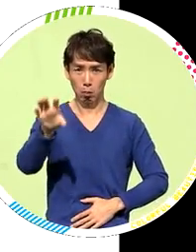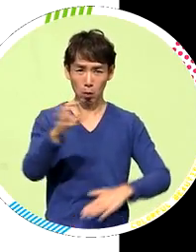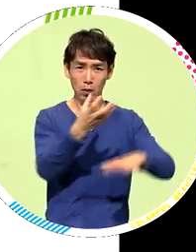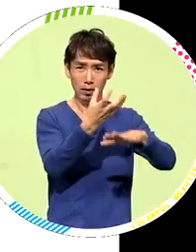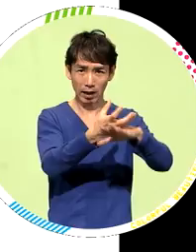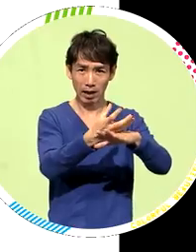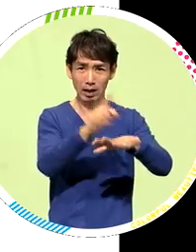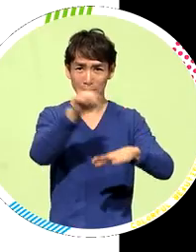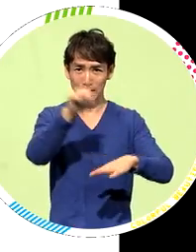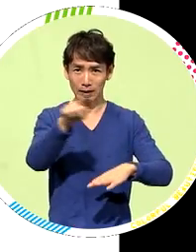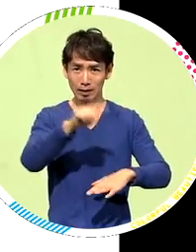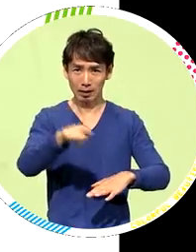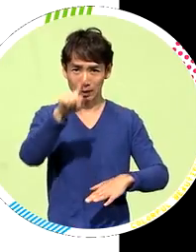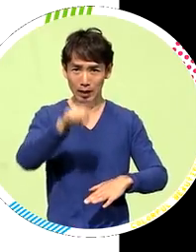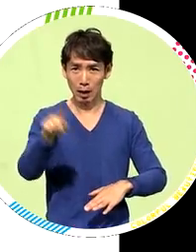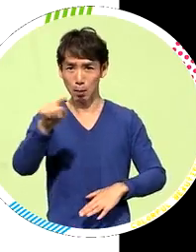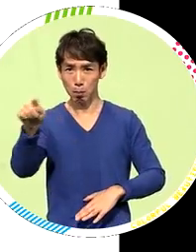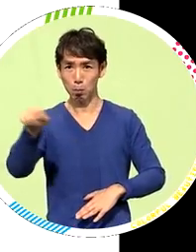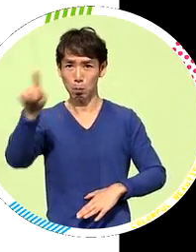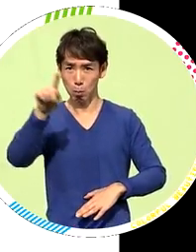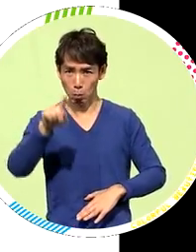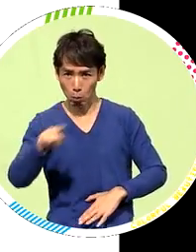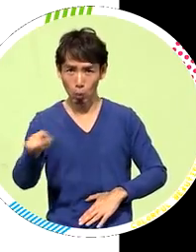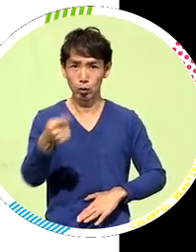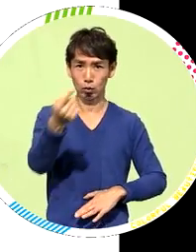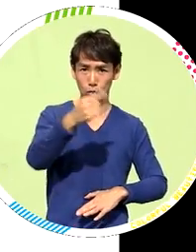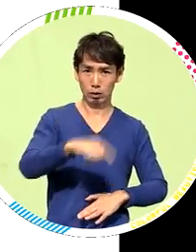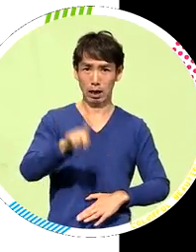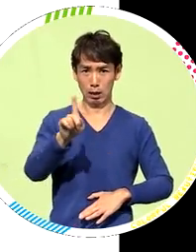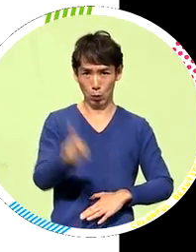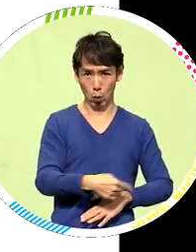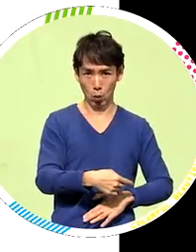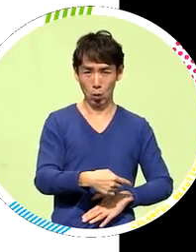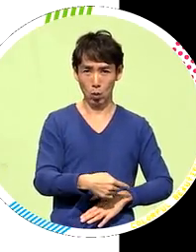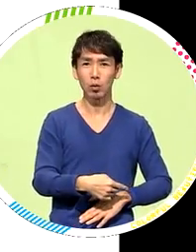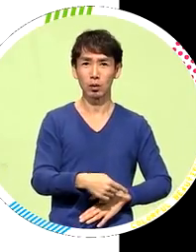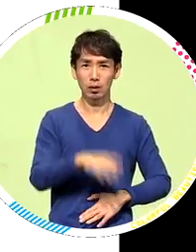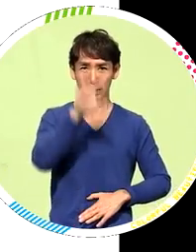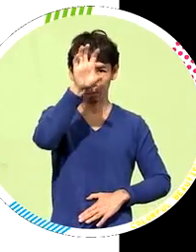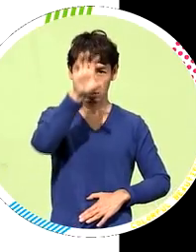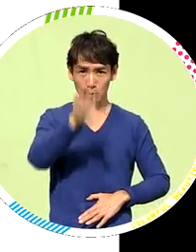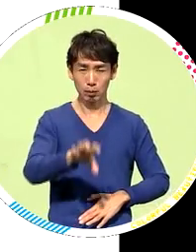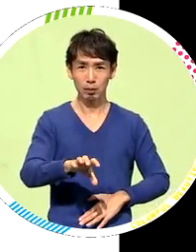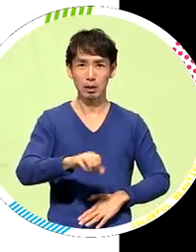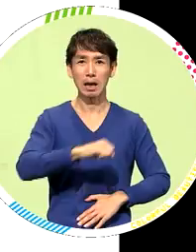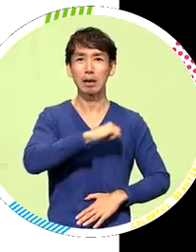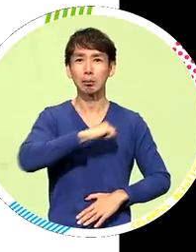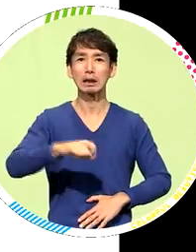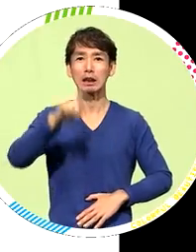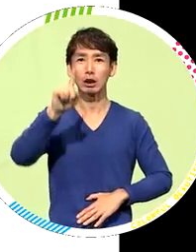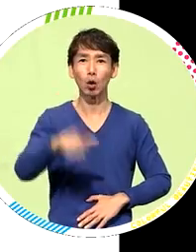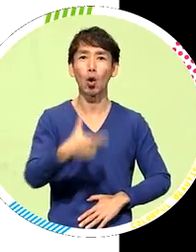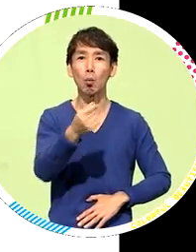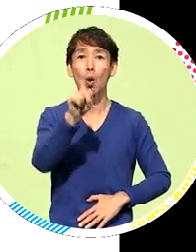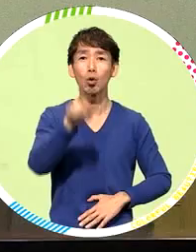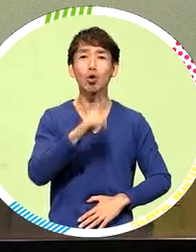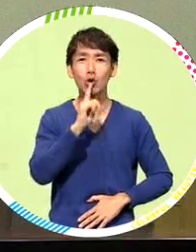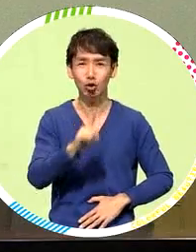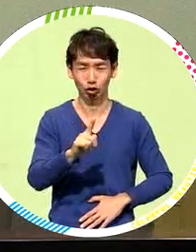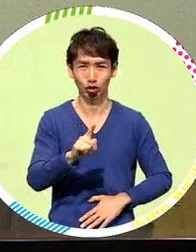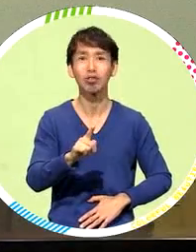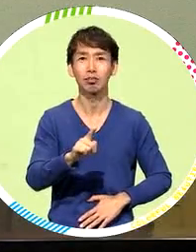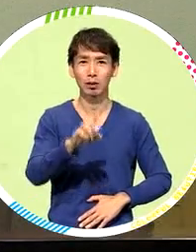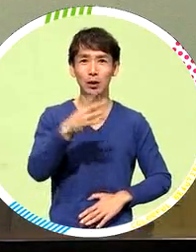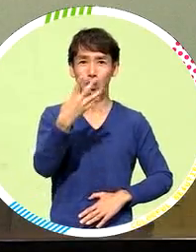そしてその下の子は普通にノート読んでこれを右のものと読むんですが4文字有無だけで10分も歯が